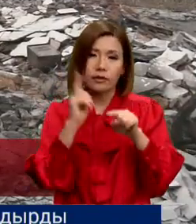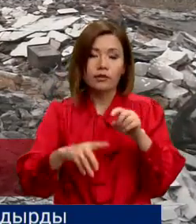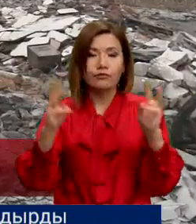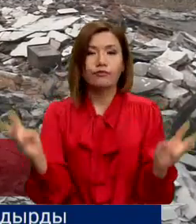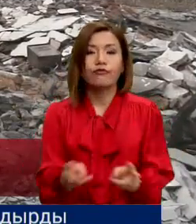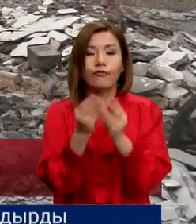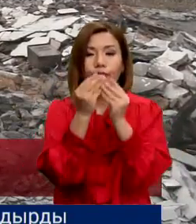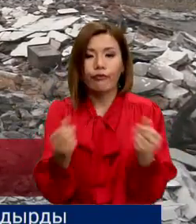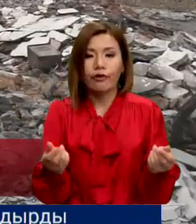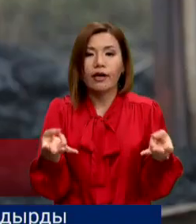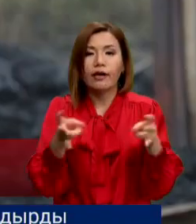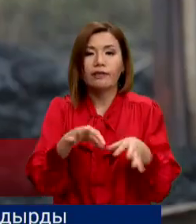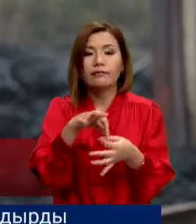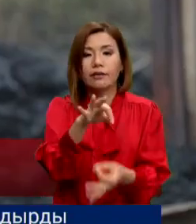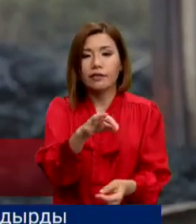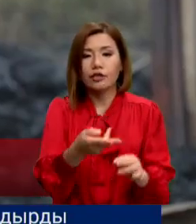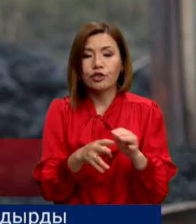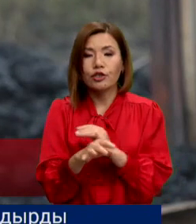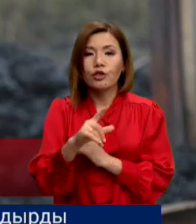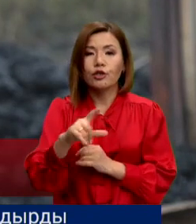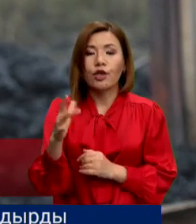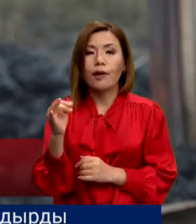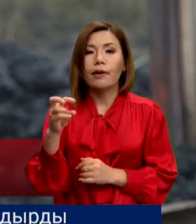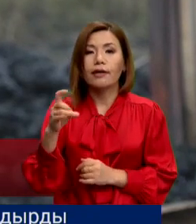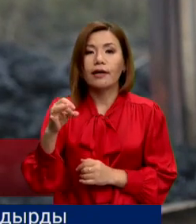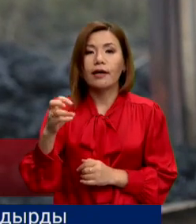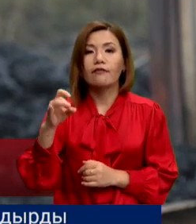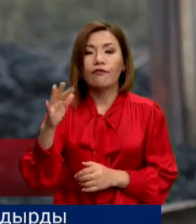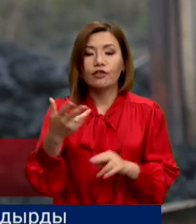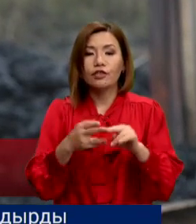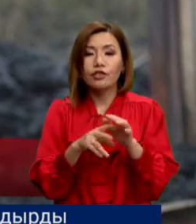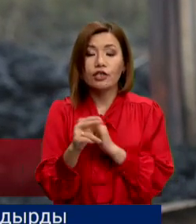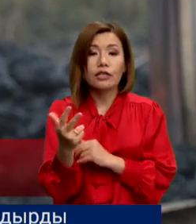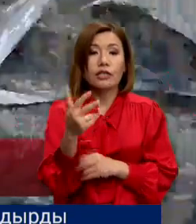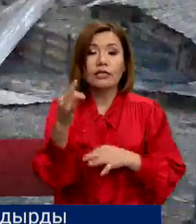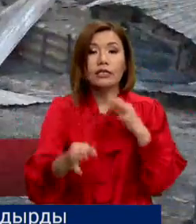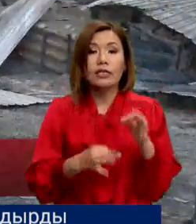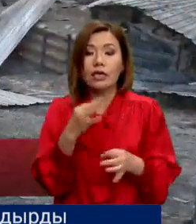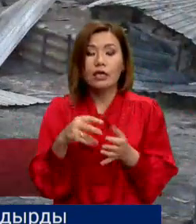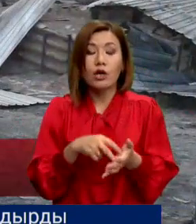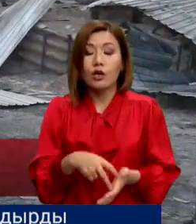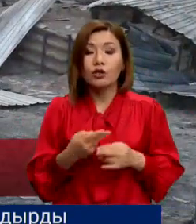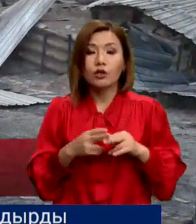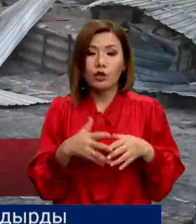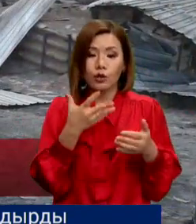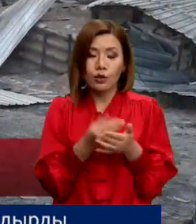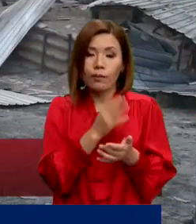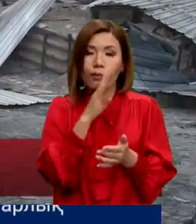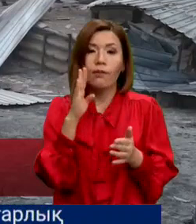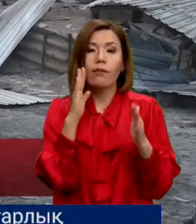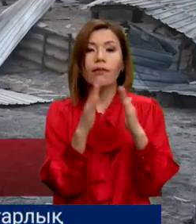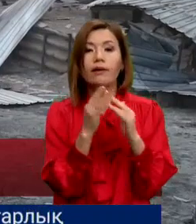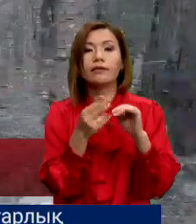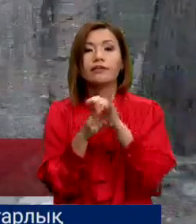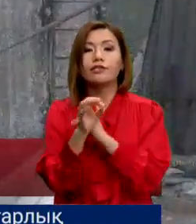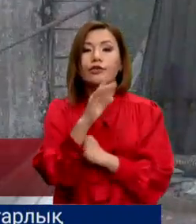Вот все, что от них осталось. Житель села Аманкарагай Александр Клименко третьи сутки на ногах. Дом его матери сгорел дотла.